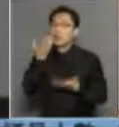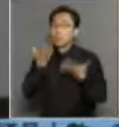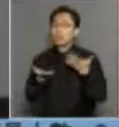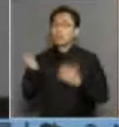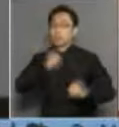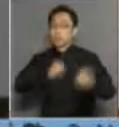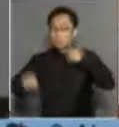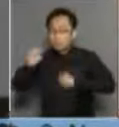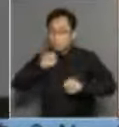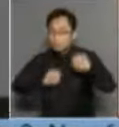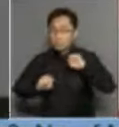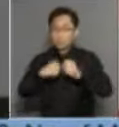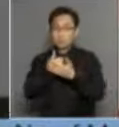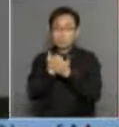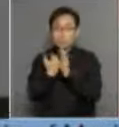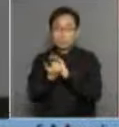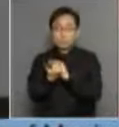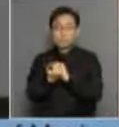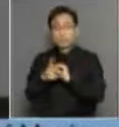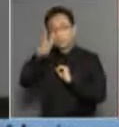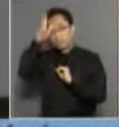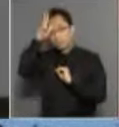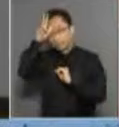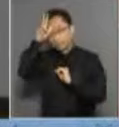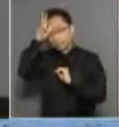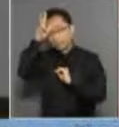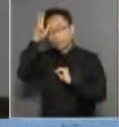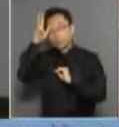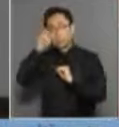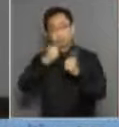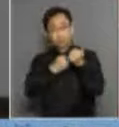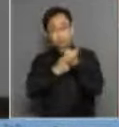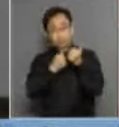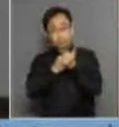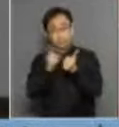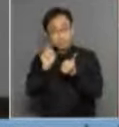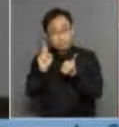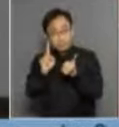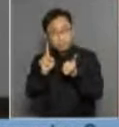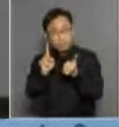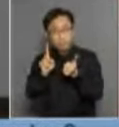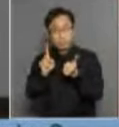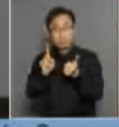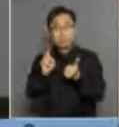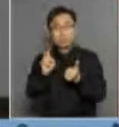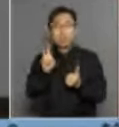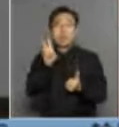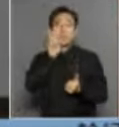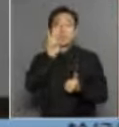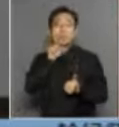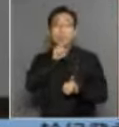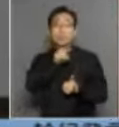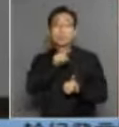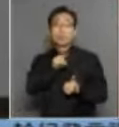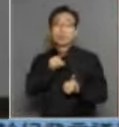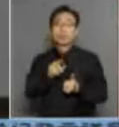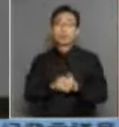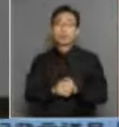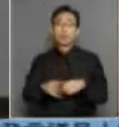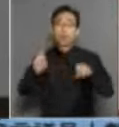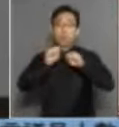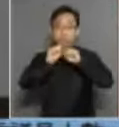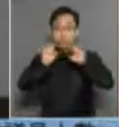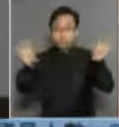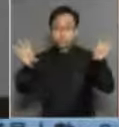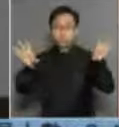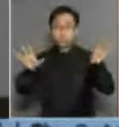嘢，咁政府有啲咩支援呢？同埋如果佢讲咗一啲嘢，令到个政